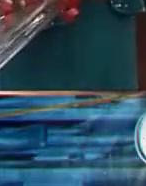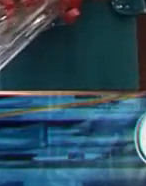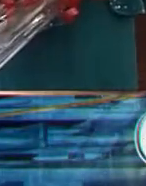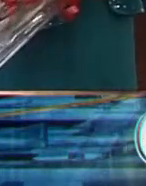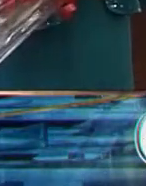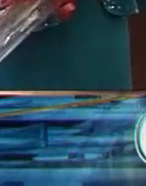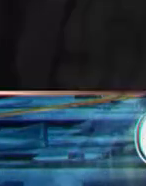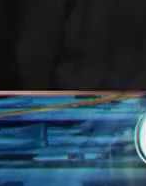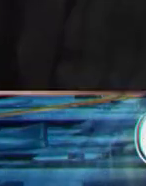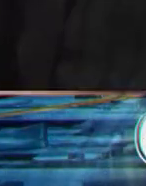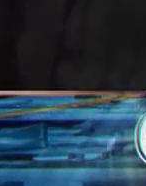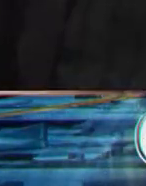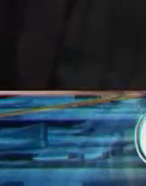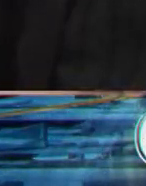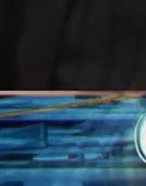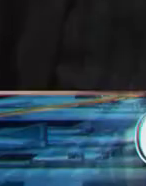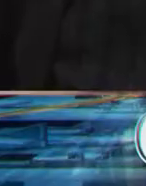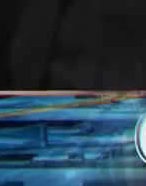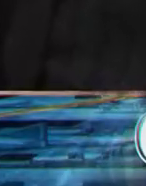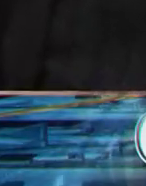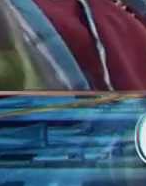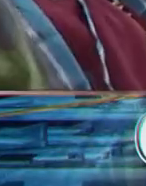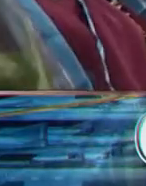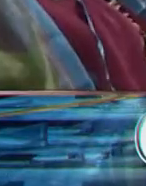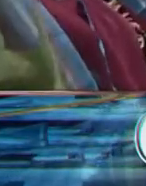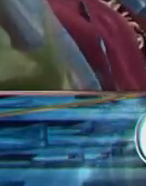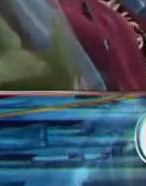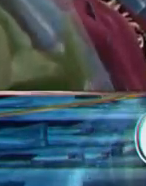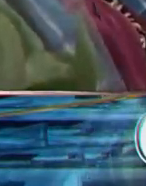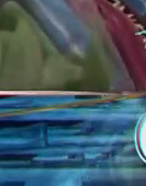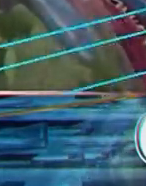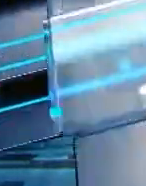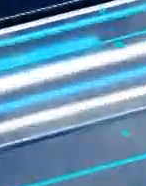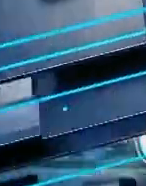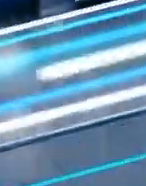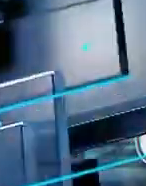Им и слава, и почет. Награды многодетным матерям вручил аким города.